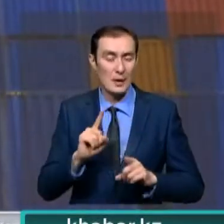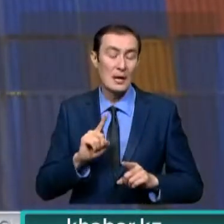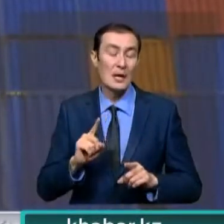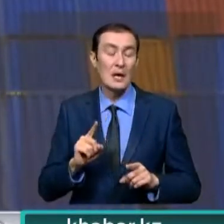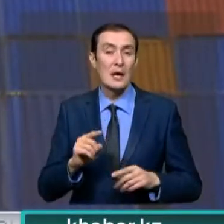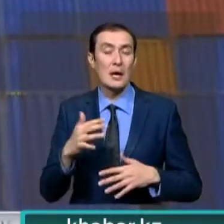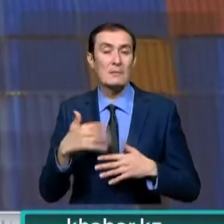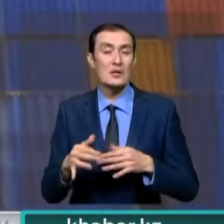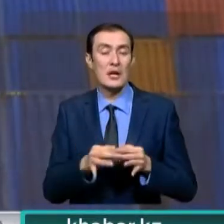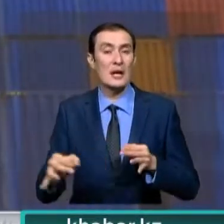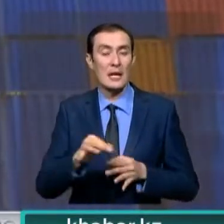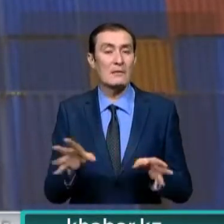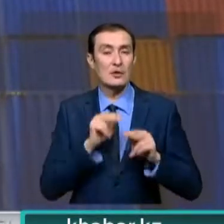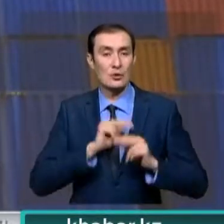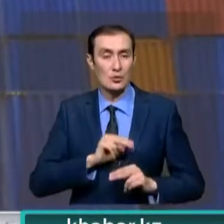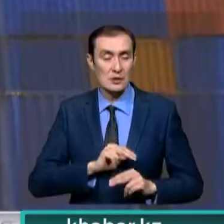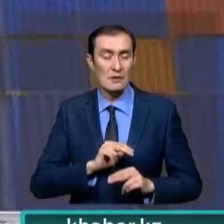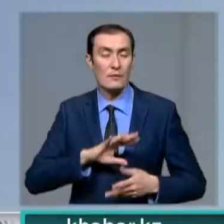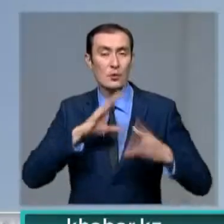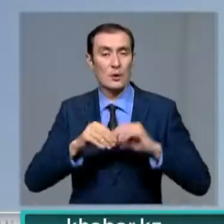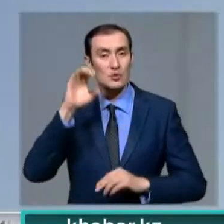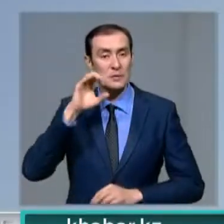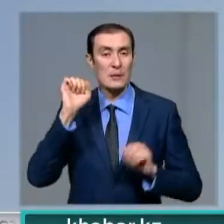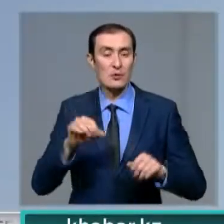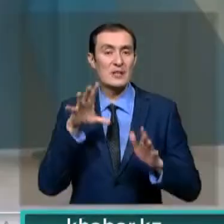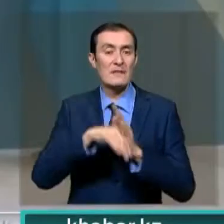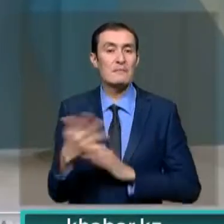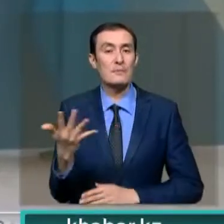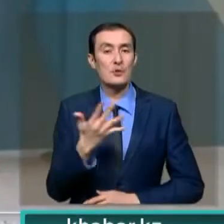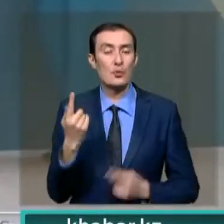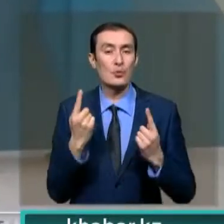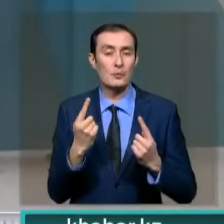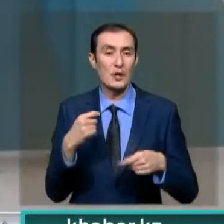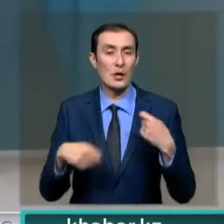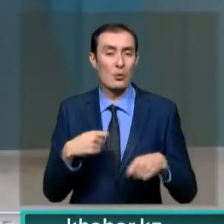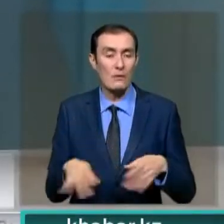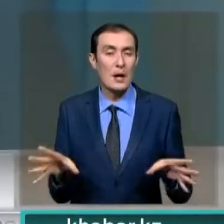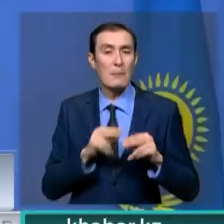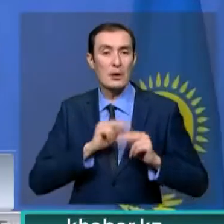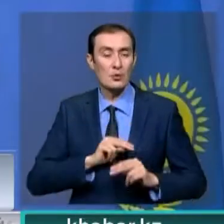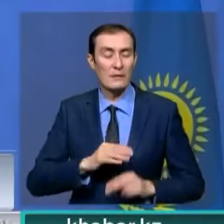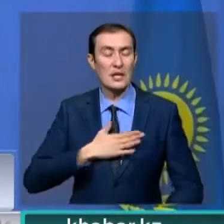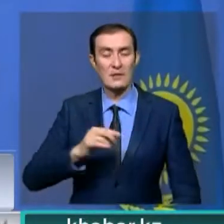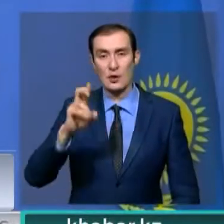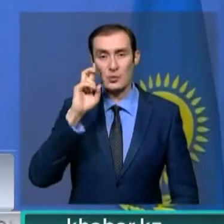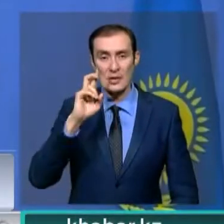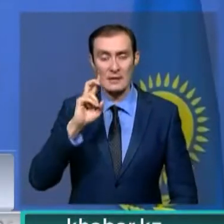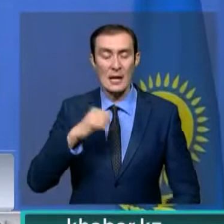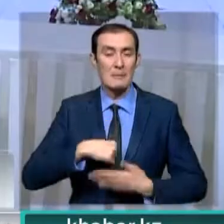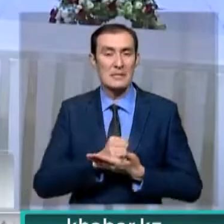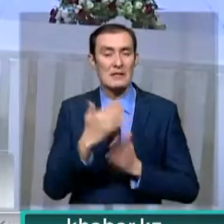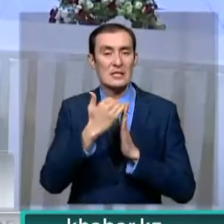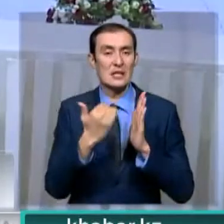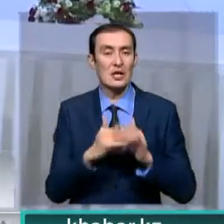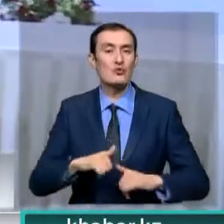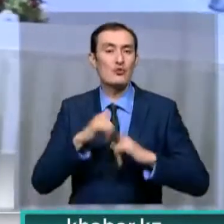сотрудничества в Туркестане по итогам года Узбекистан может войти в пятёрку крупнейших торговых партнёров нашей страны поставлена